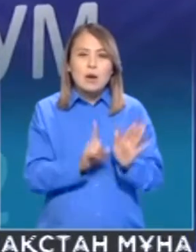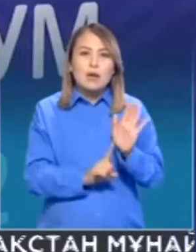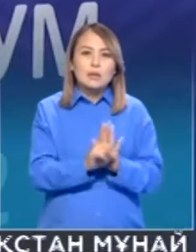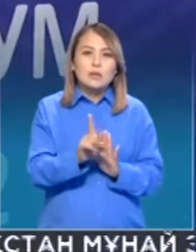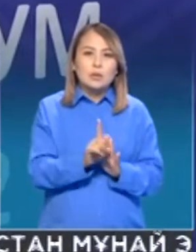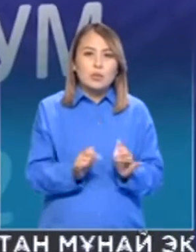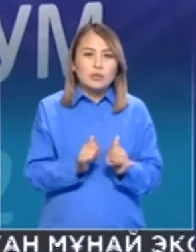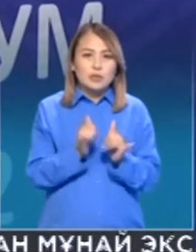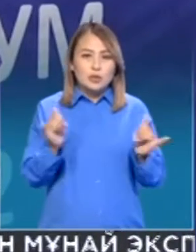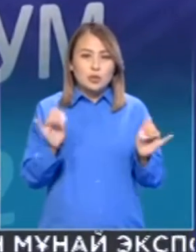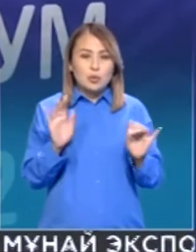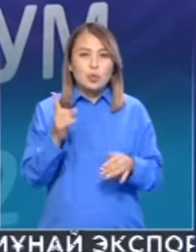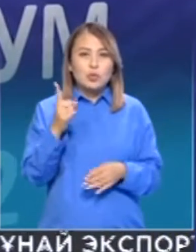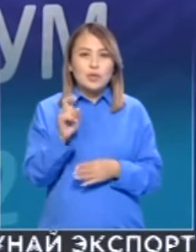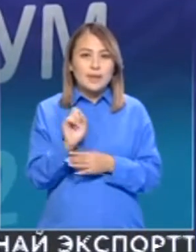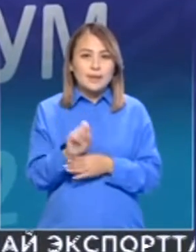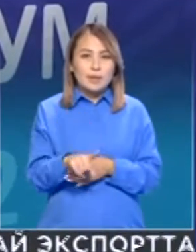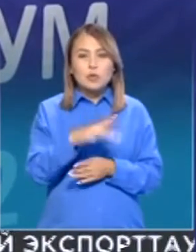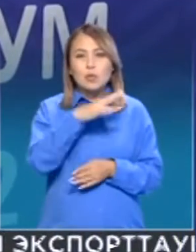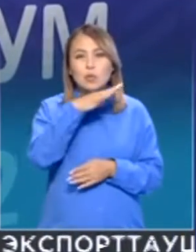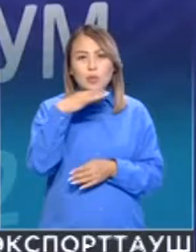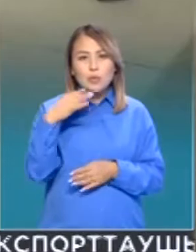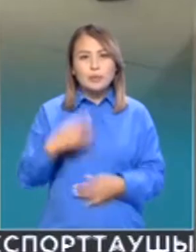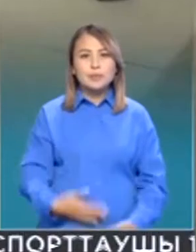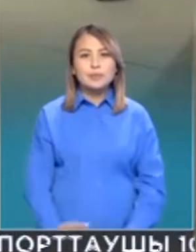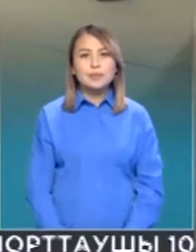уақытта ұлғаяды. Өйткені тапсырыс көптеп түсіп жатыр.